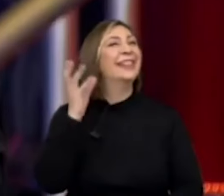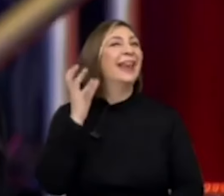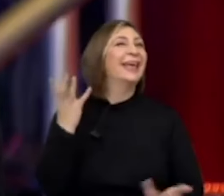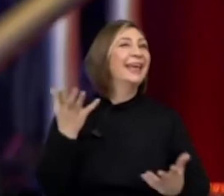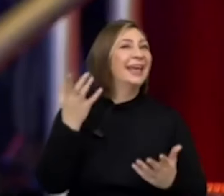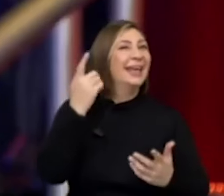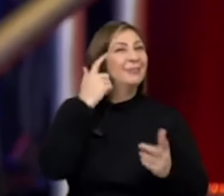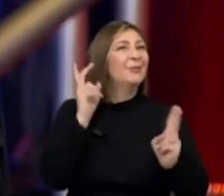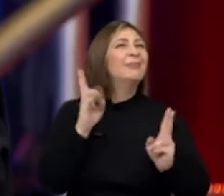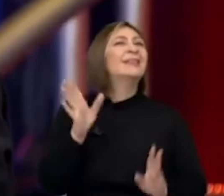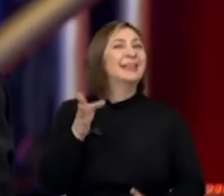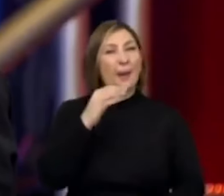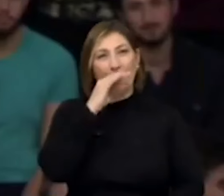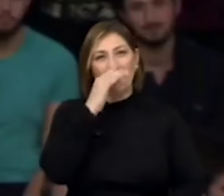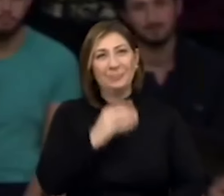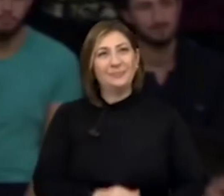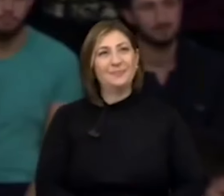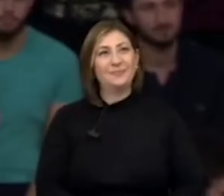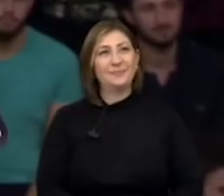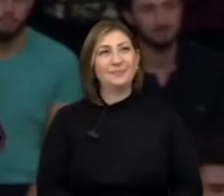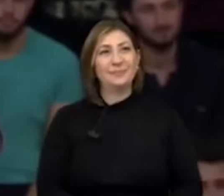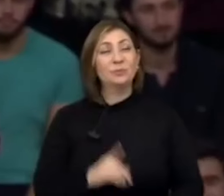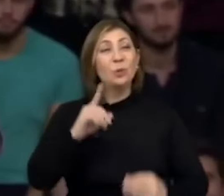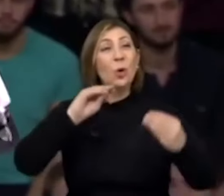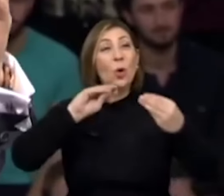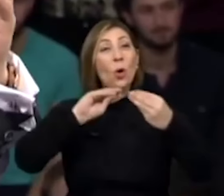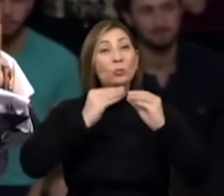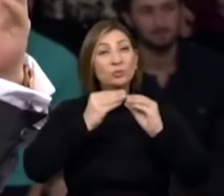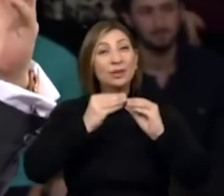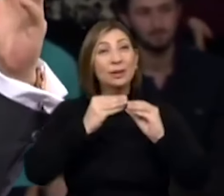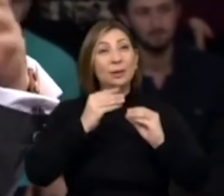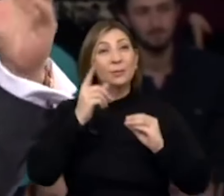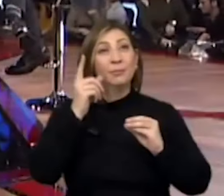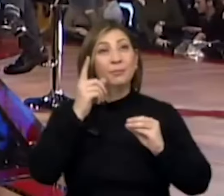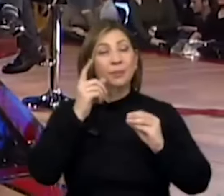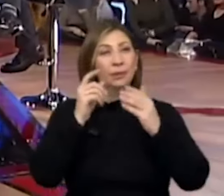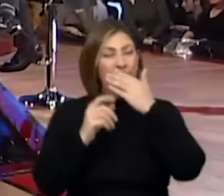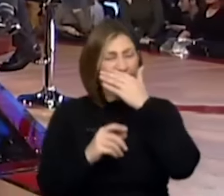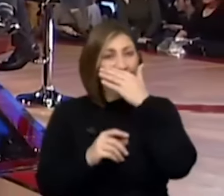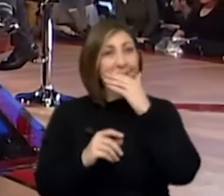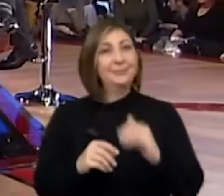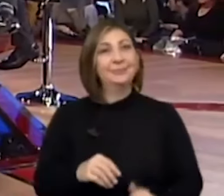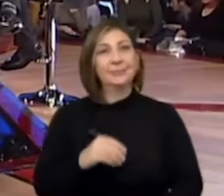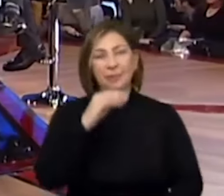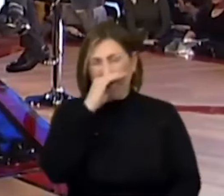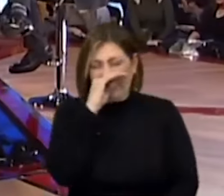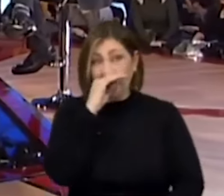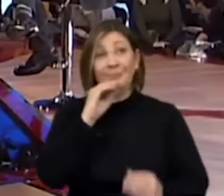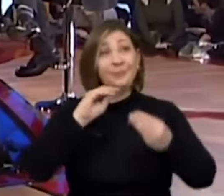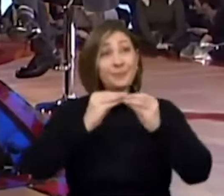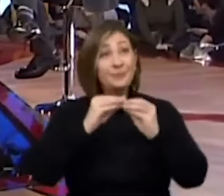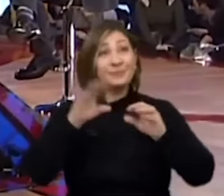yani, aklı başında değil. Evet. Bu öpüşmeli yani. Bir ara mesela böyle bir öpüşme sahnelerini bir